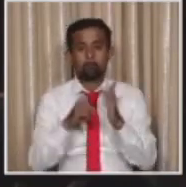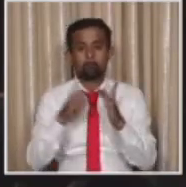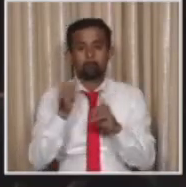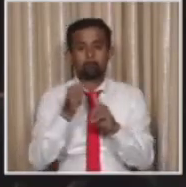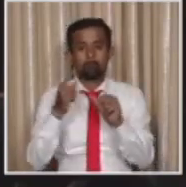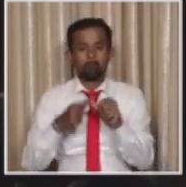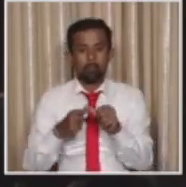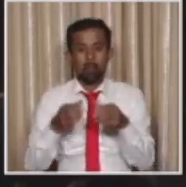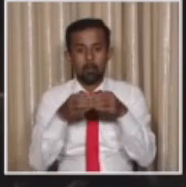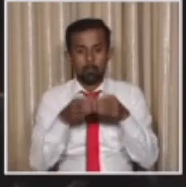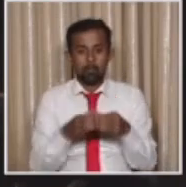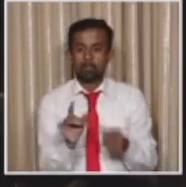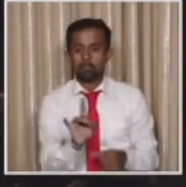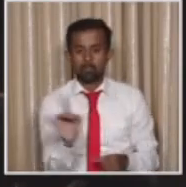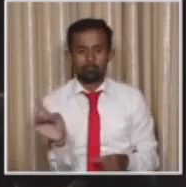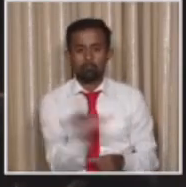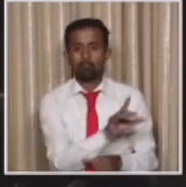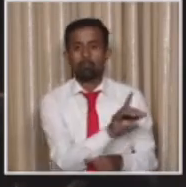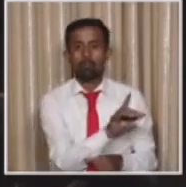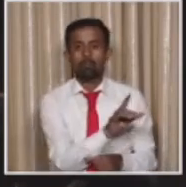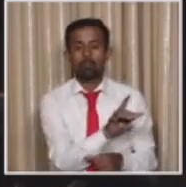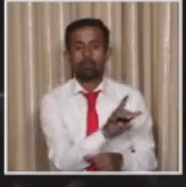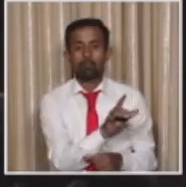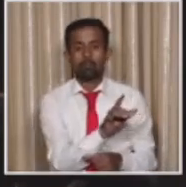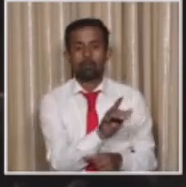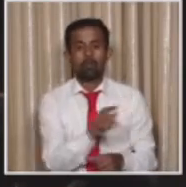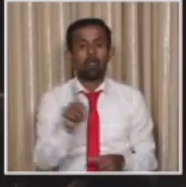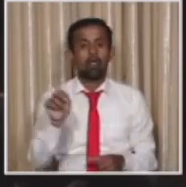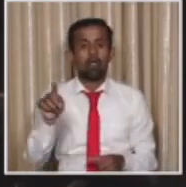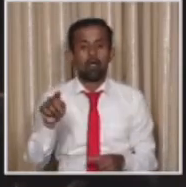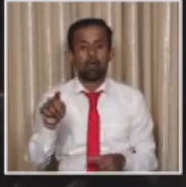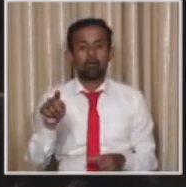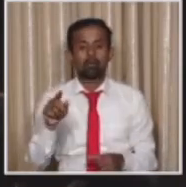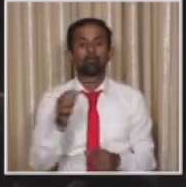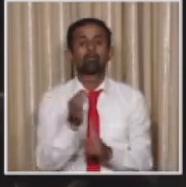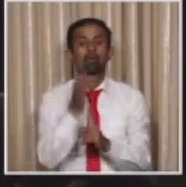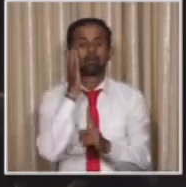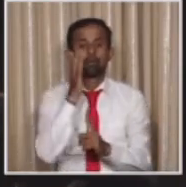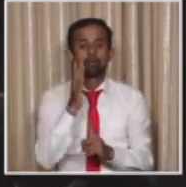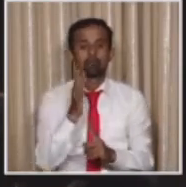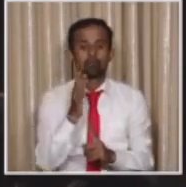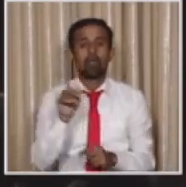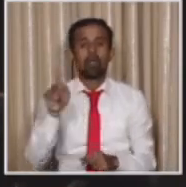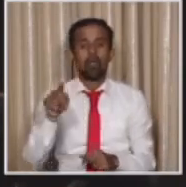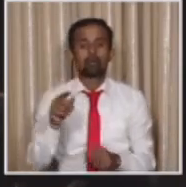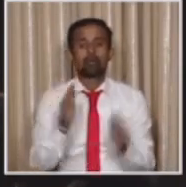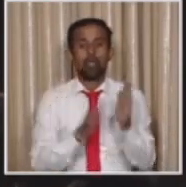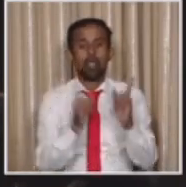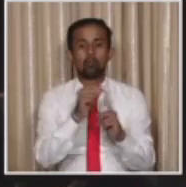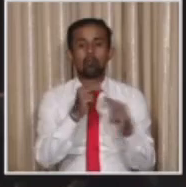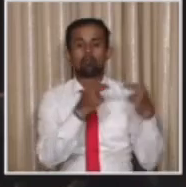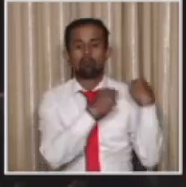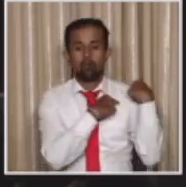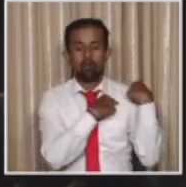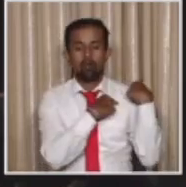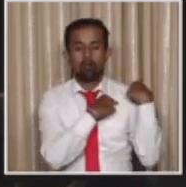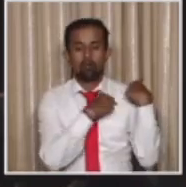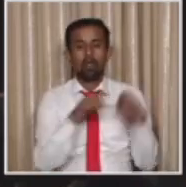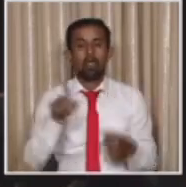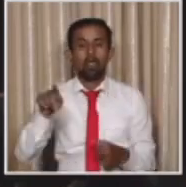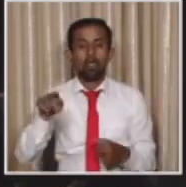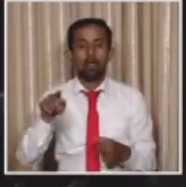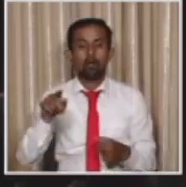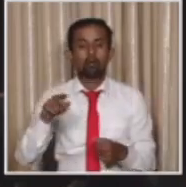ආයතනය කෙලින්ම ගෙනල්ලා කවුද මොන ජනාධිපතිද කවුද ඒක ඇමති පළවෙනින් හිටපු කවුද